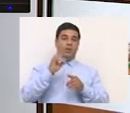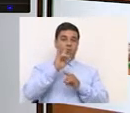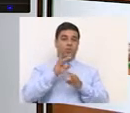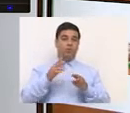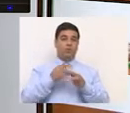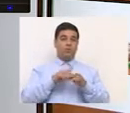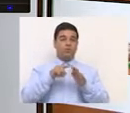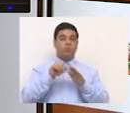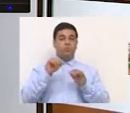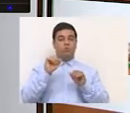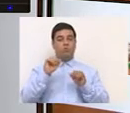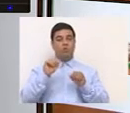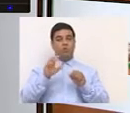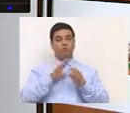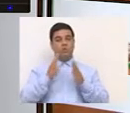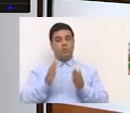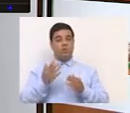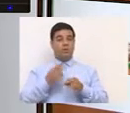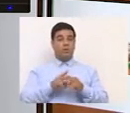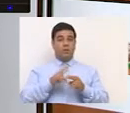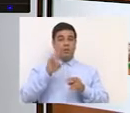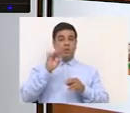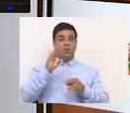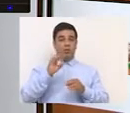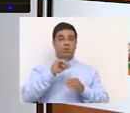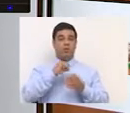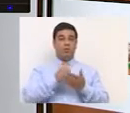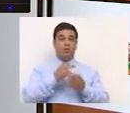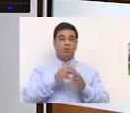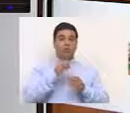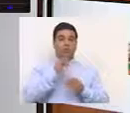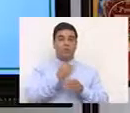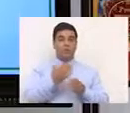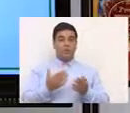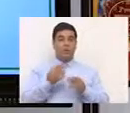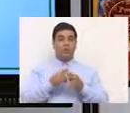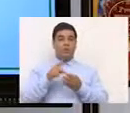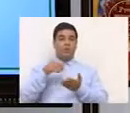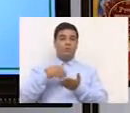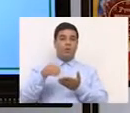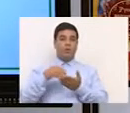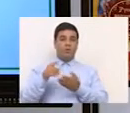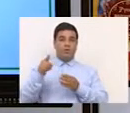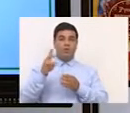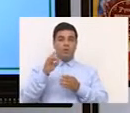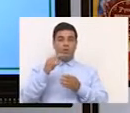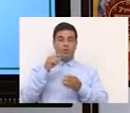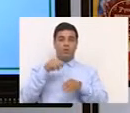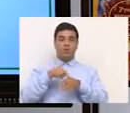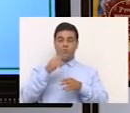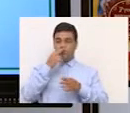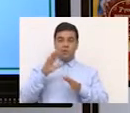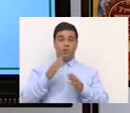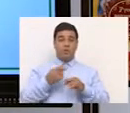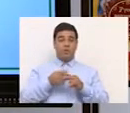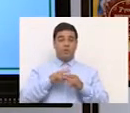они только могут быть. Не то реклама у нас плохая, не то покупатели ее не замечают.